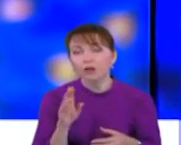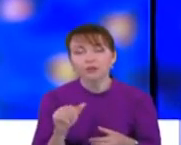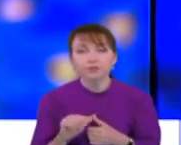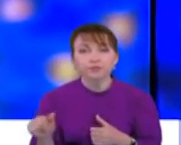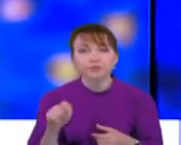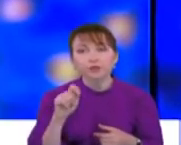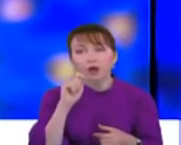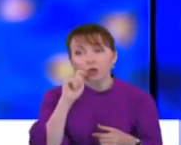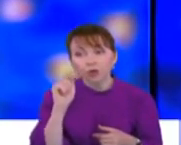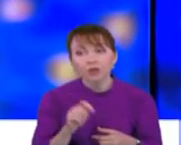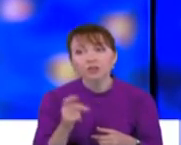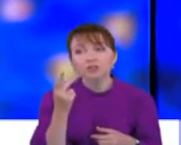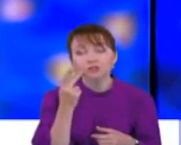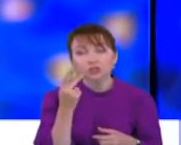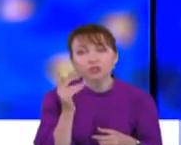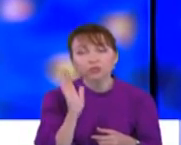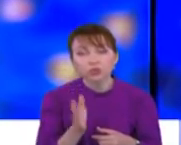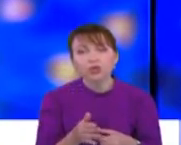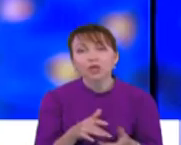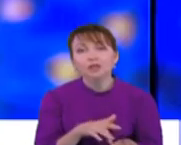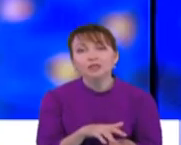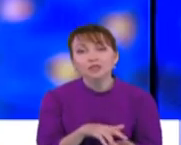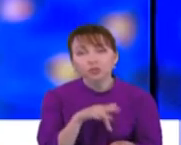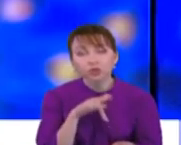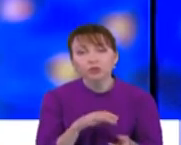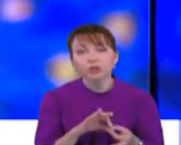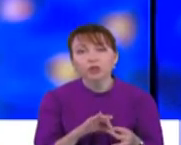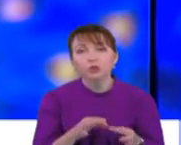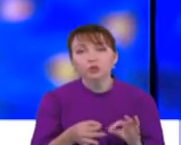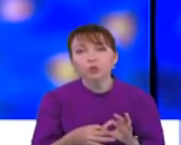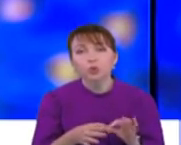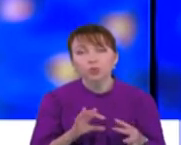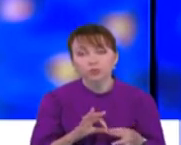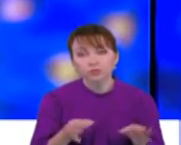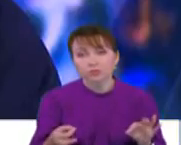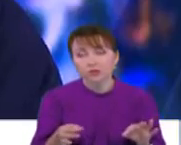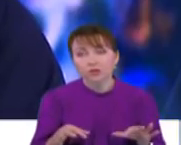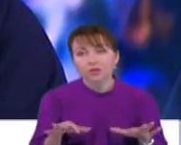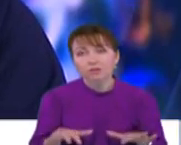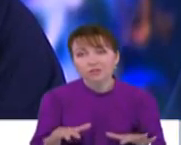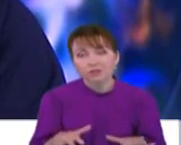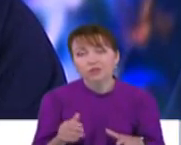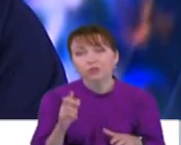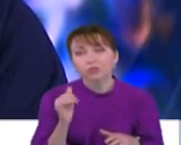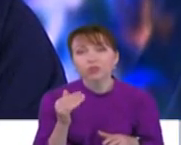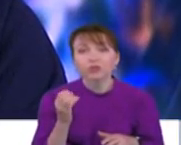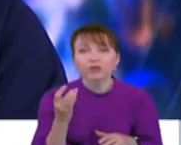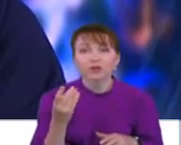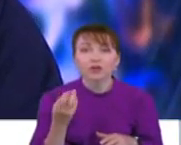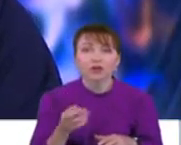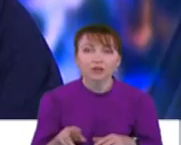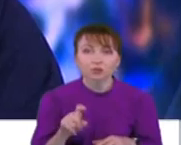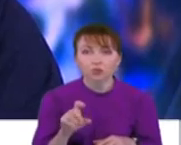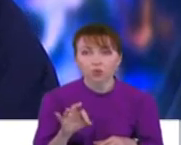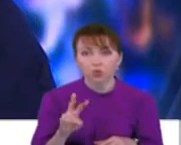є і буде залишатися таким центровим ланцюгом. Буферною зоною. Так, на жаль. Пане Сергій, ви хотіли щось